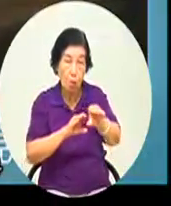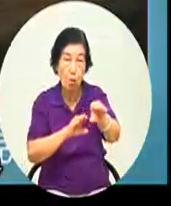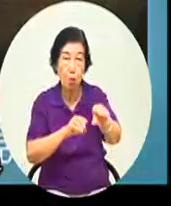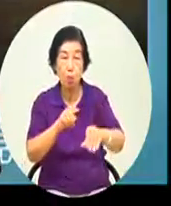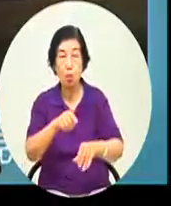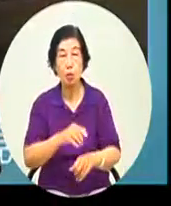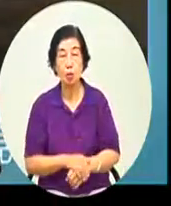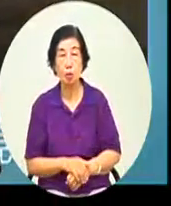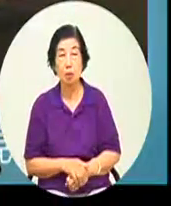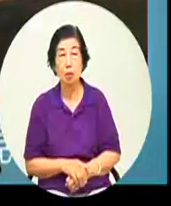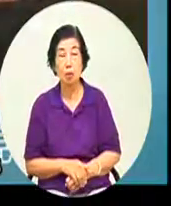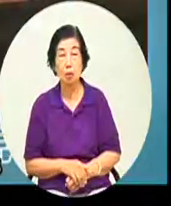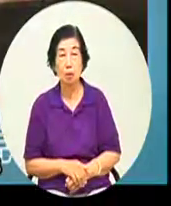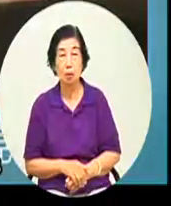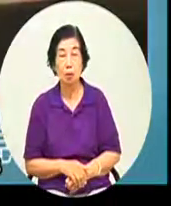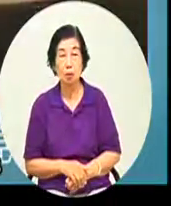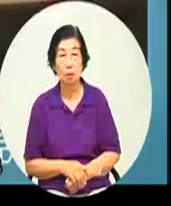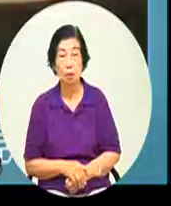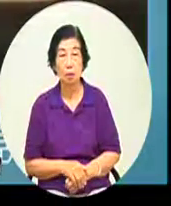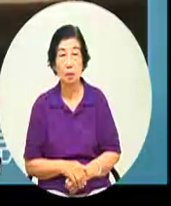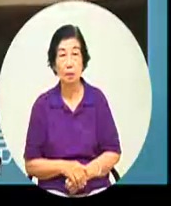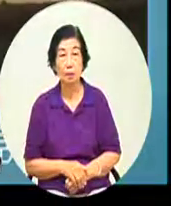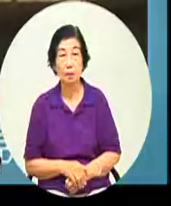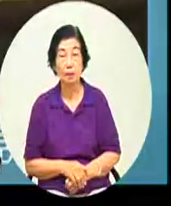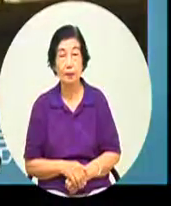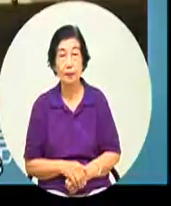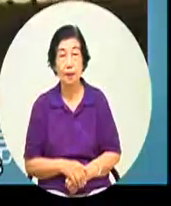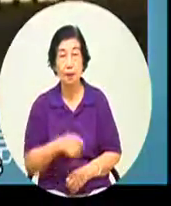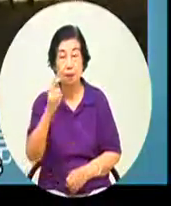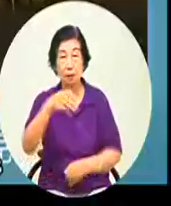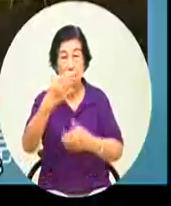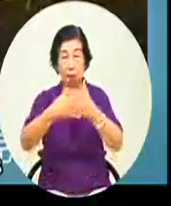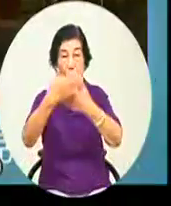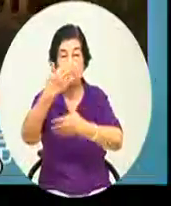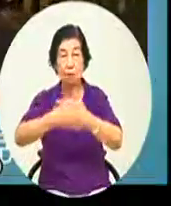下，这是有一个影片哦。